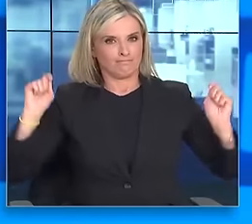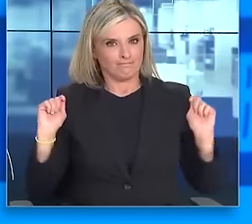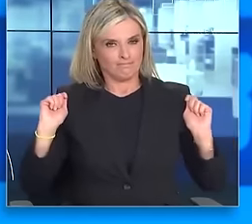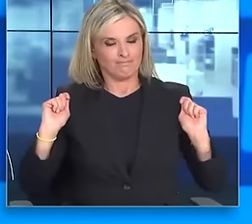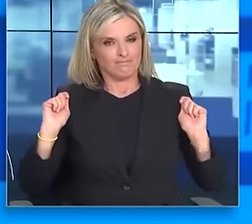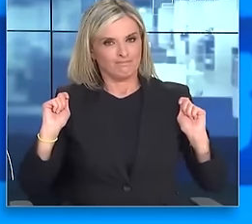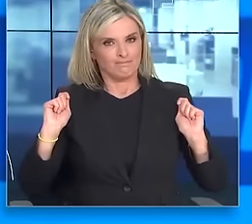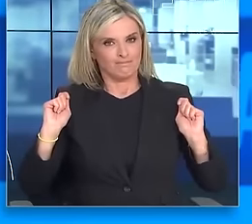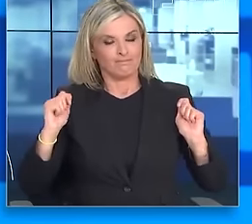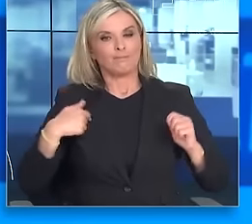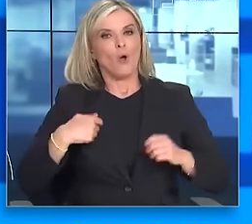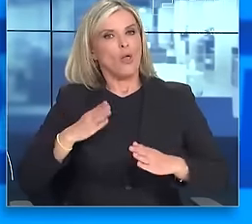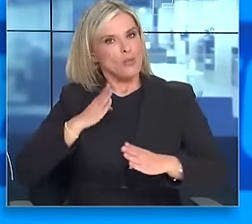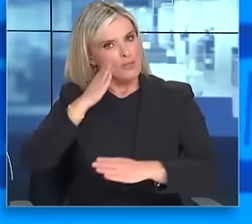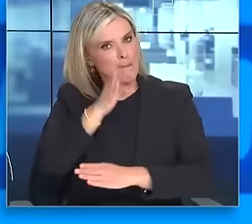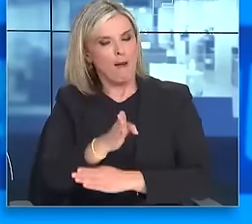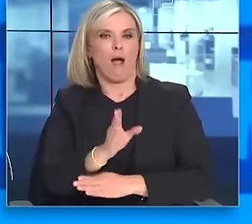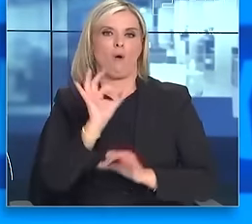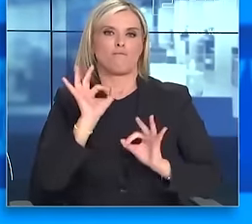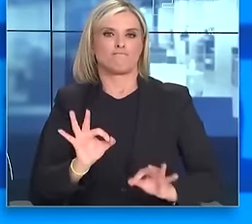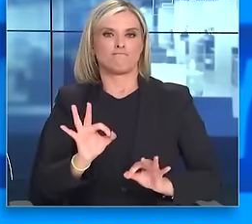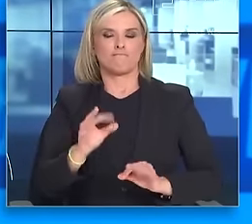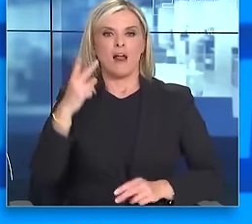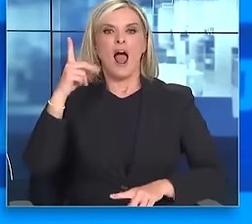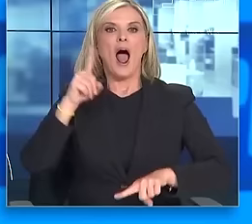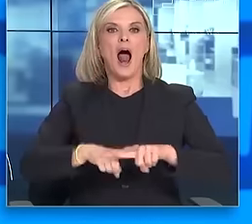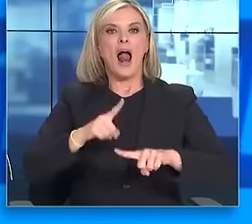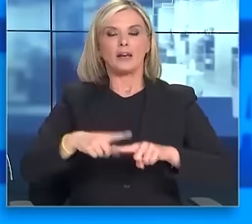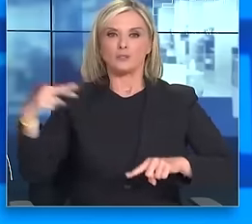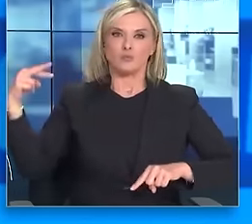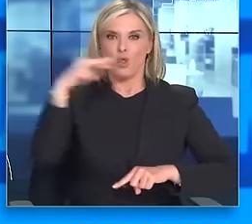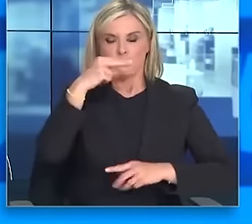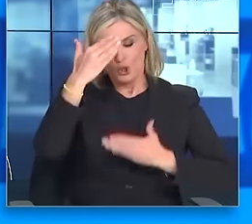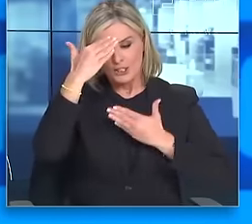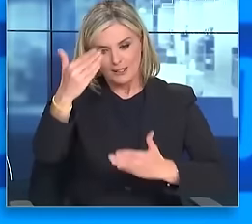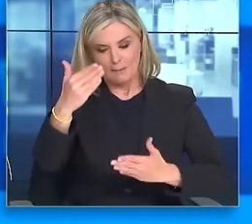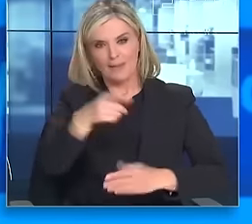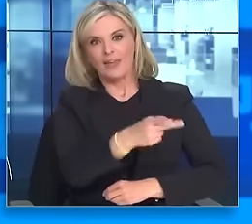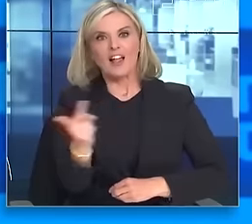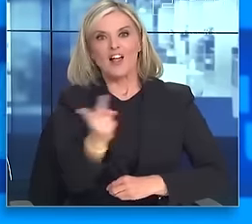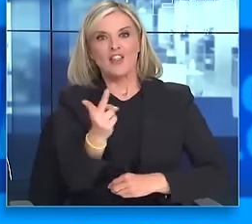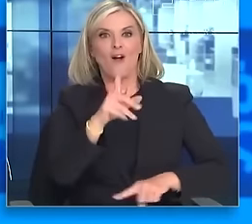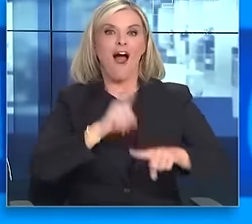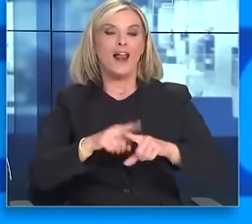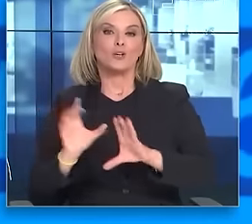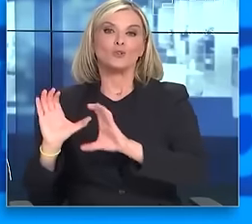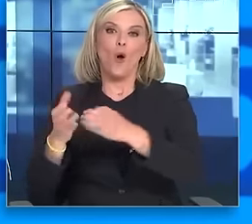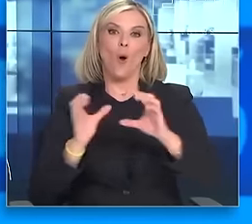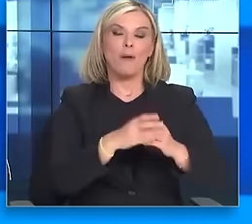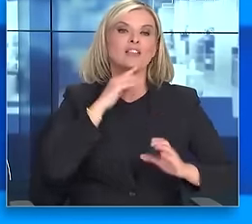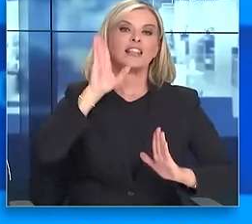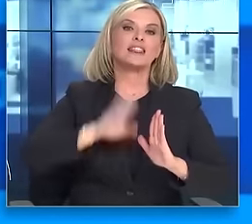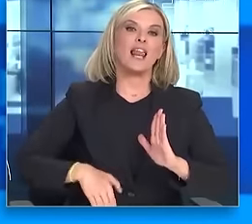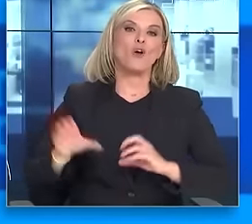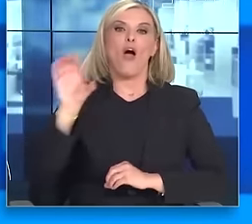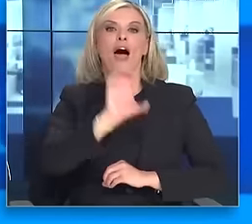θα πάω ως Έλληνας Πρωθυπουργός που θα έχει τη μεγάλη χαρά να δει δύο ελληνικές ομάδες στον τελικό της κορυφαίας